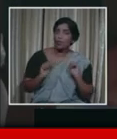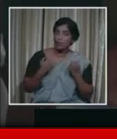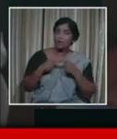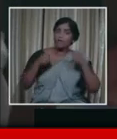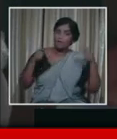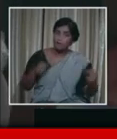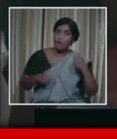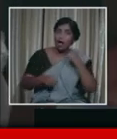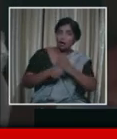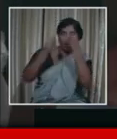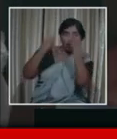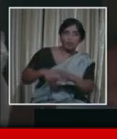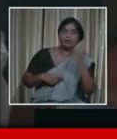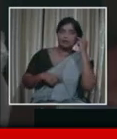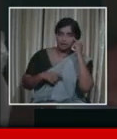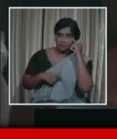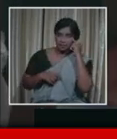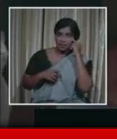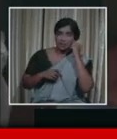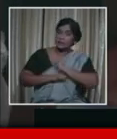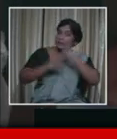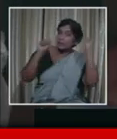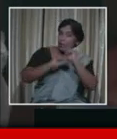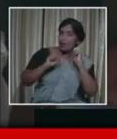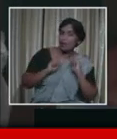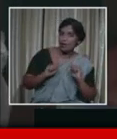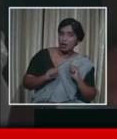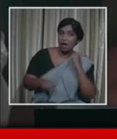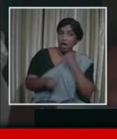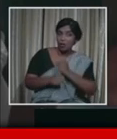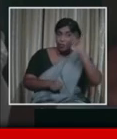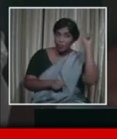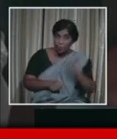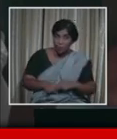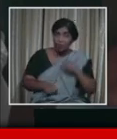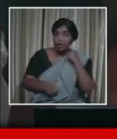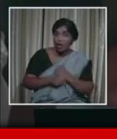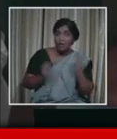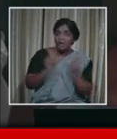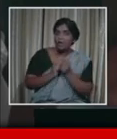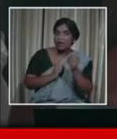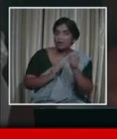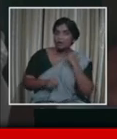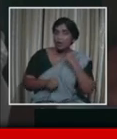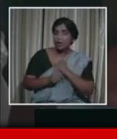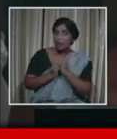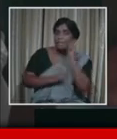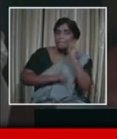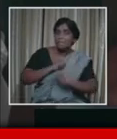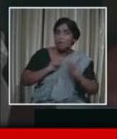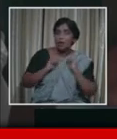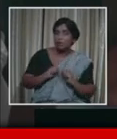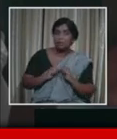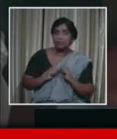kota andu apa paradanda. Ilangga campaign ini kagena. Andu dinna tapasi andu kerana mukadda, andu kerana salasma mukadda kini kapili